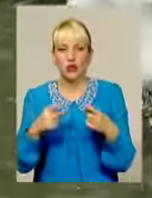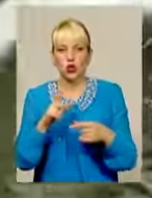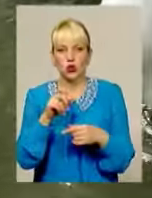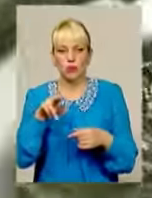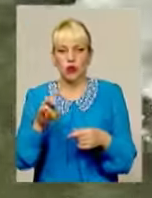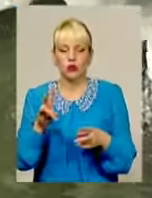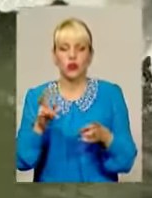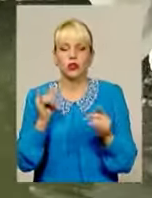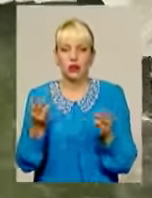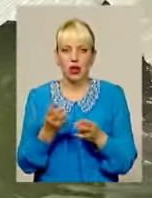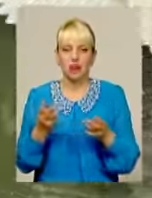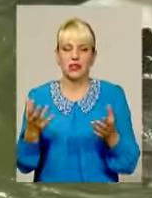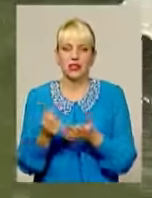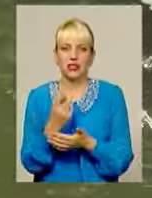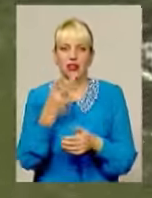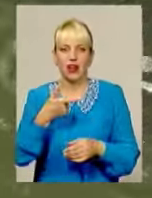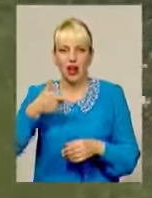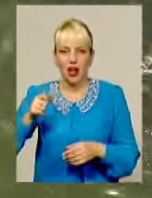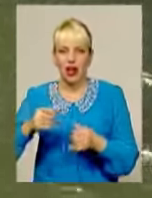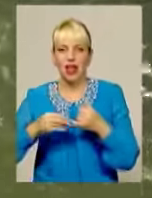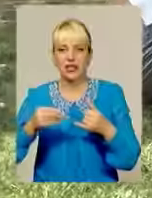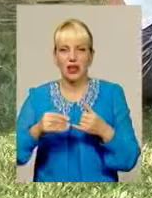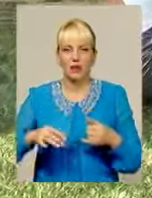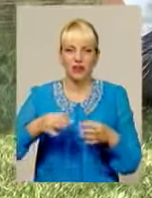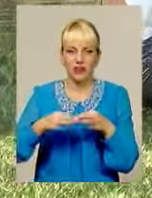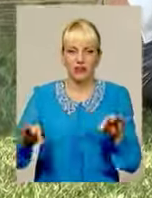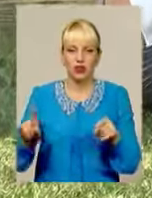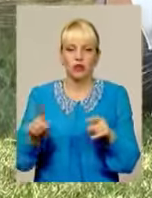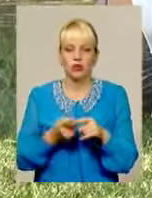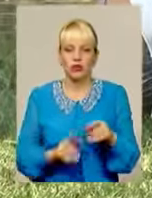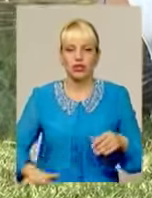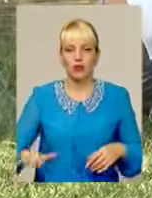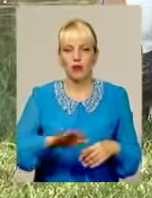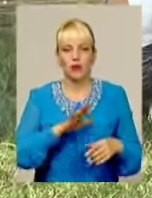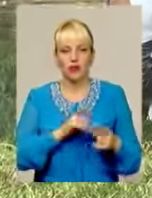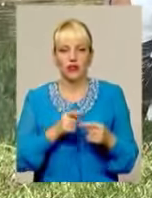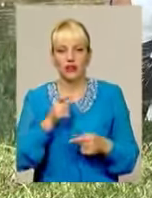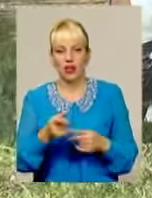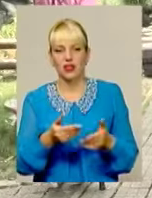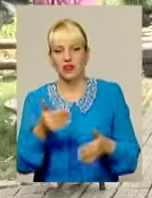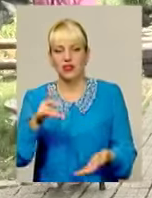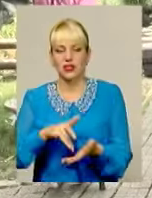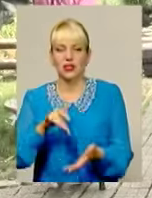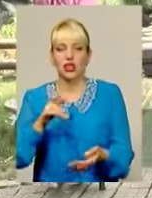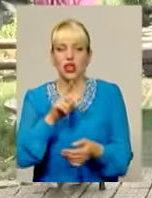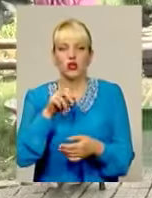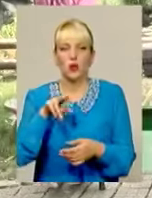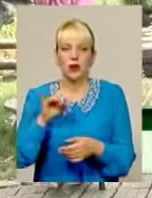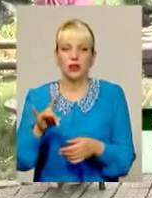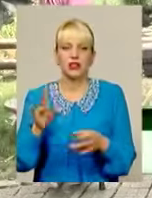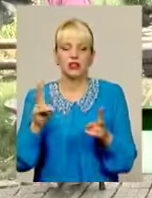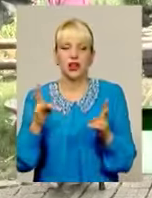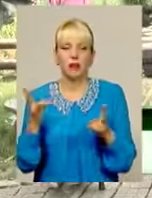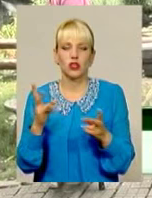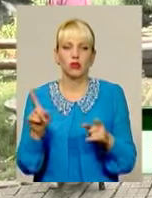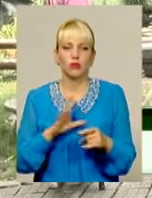знайти не менше двох гектарів вільної землі. Причому бажано, аби ця ділянка була віддалена від центру. «Для зоопарку потрібно, щоб він